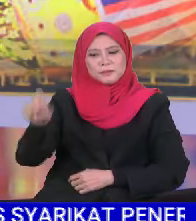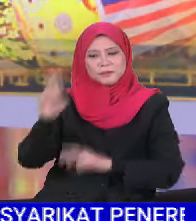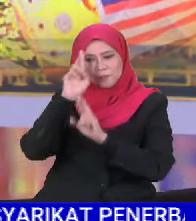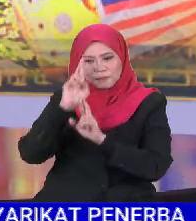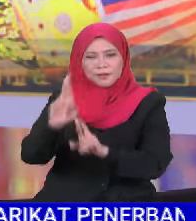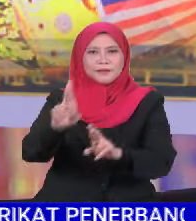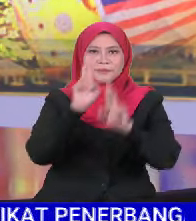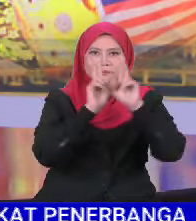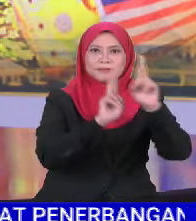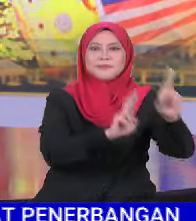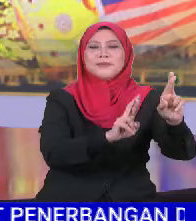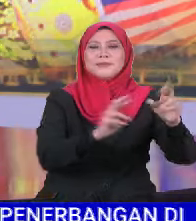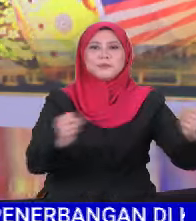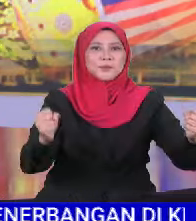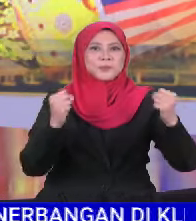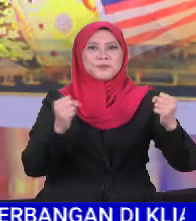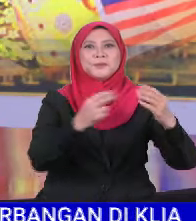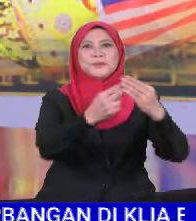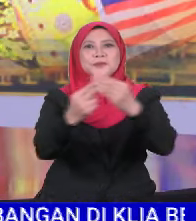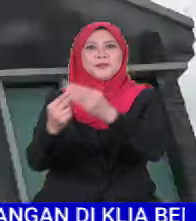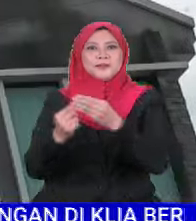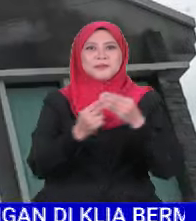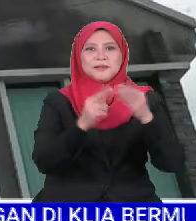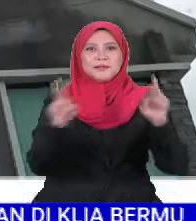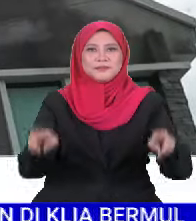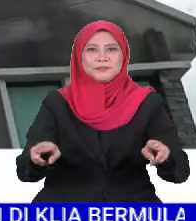bagi memperkokoh perpaduan rakyat